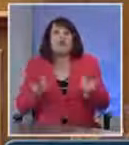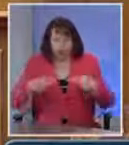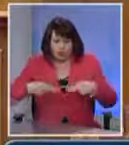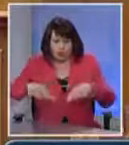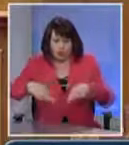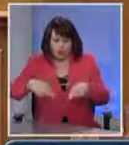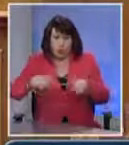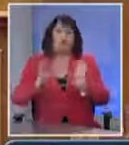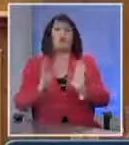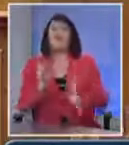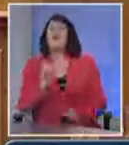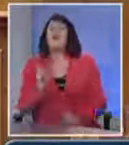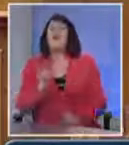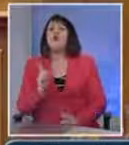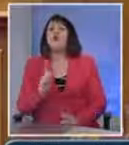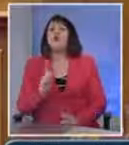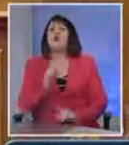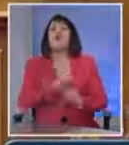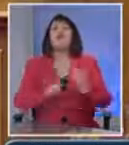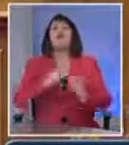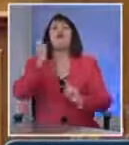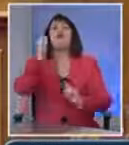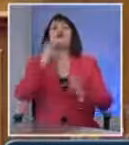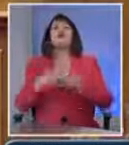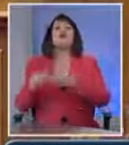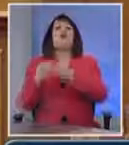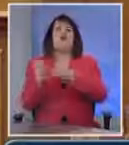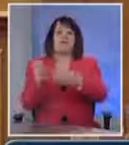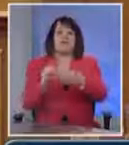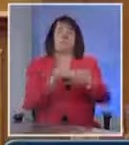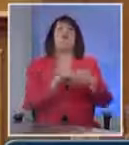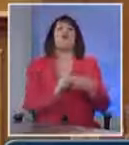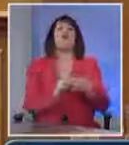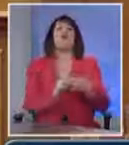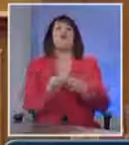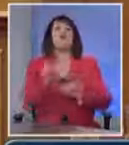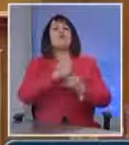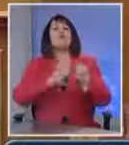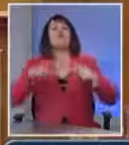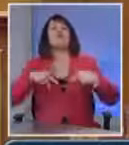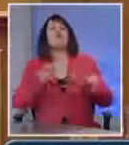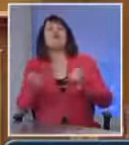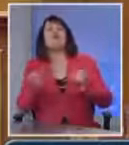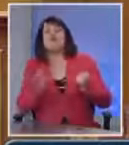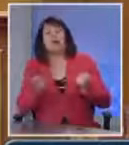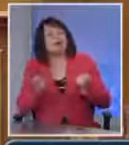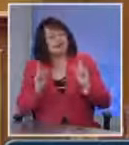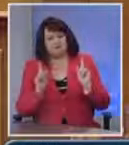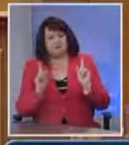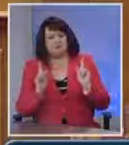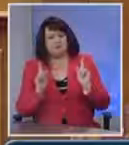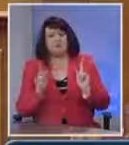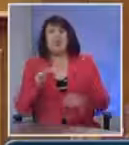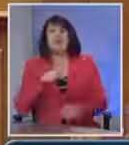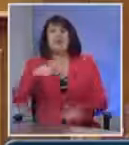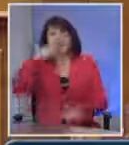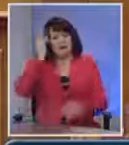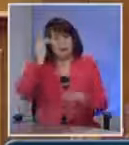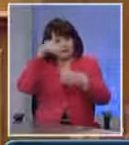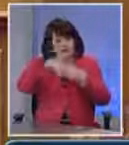τους. Και όχι σε ποιο κόμμα θα ενταχθούμε, ποιο κόμμα θα μας κυβερνήσει. Θέλουν δικαιώματα στο